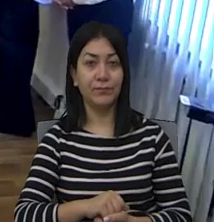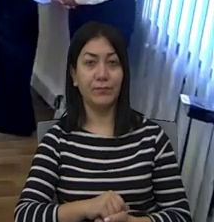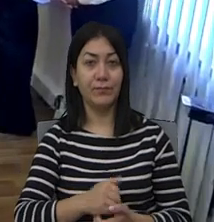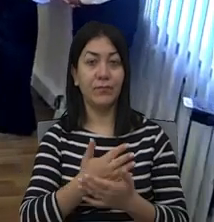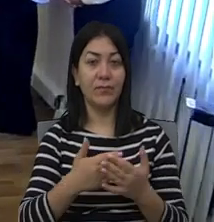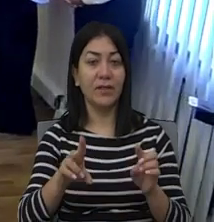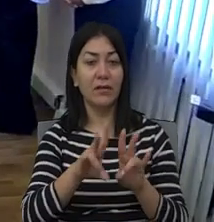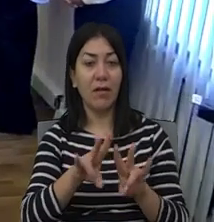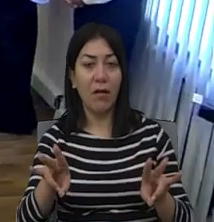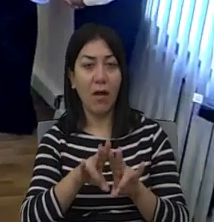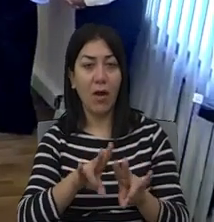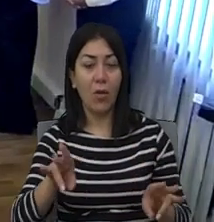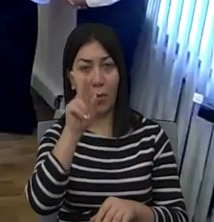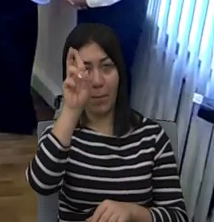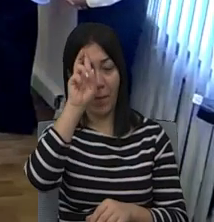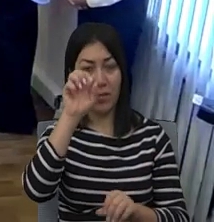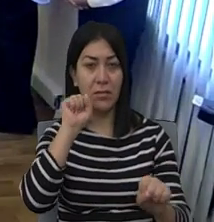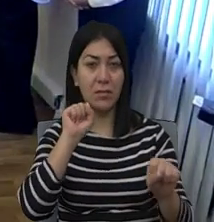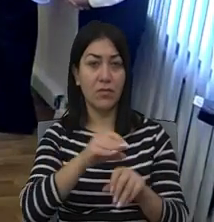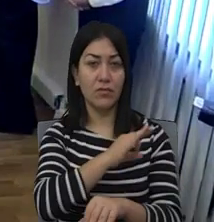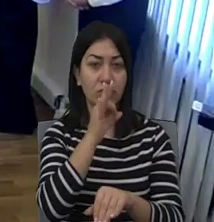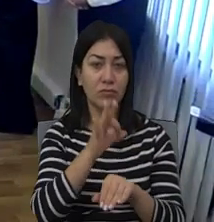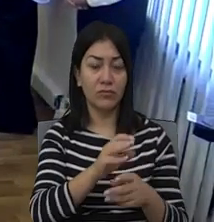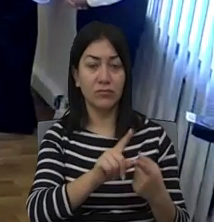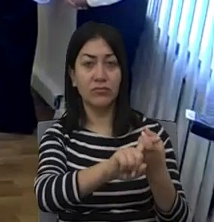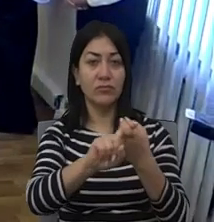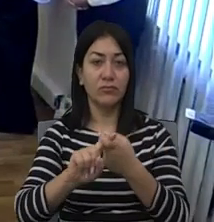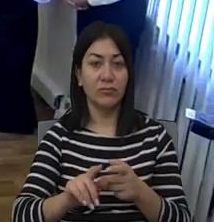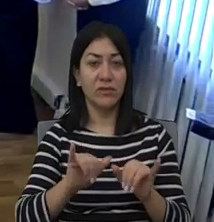գերատեսչությունների պետական գերատեսչությունների միջև